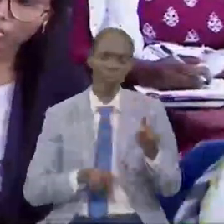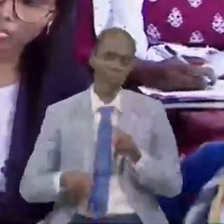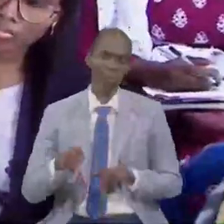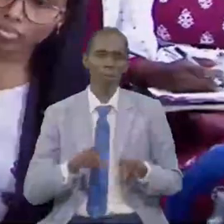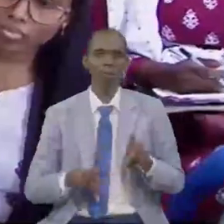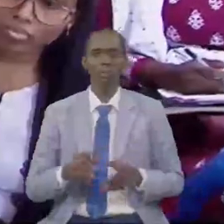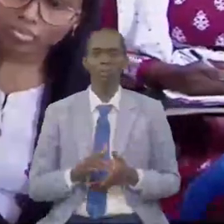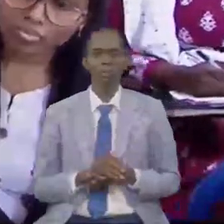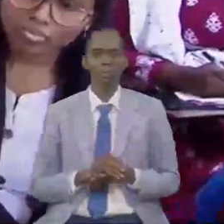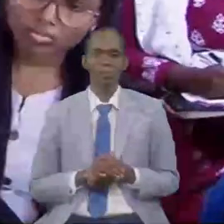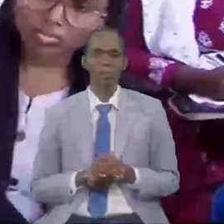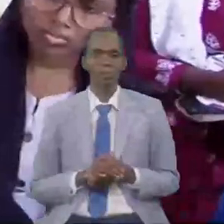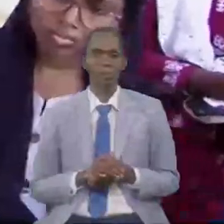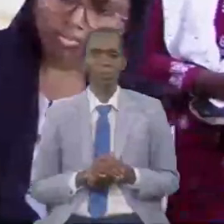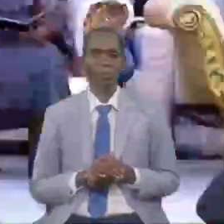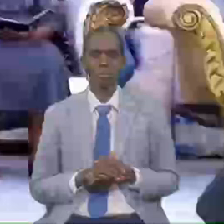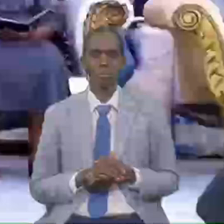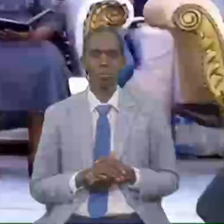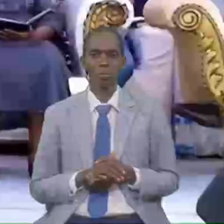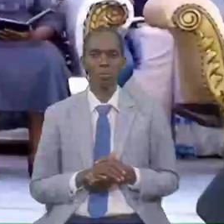gens corrompus autour de toi.